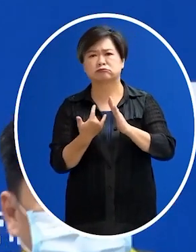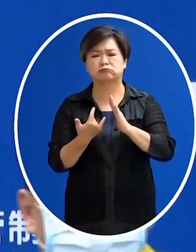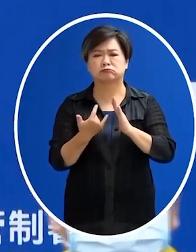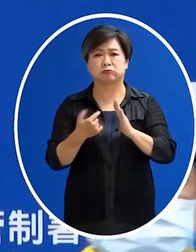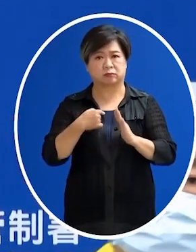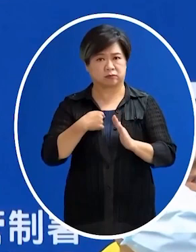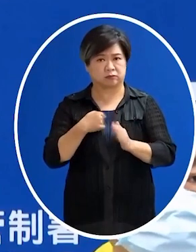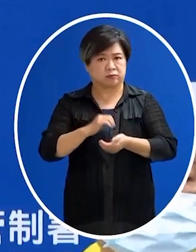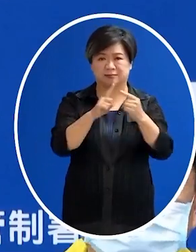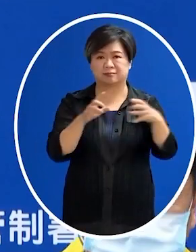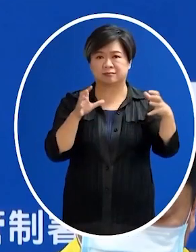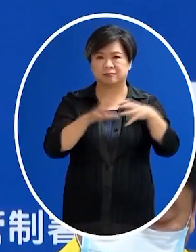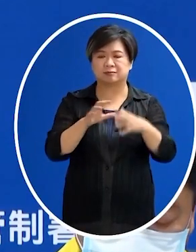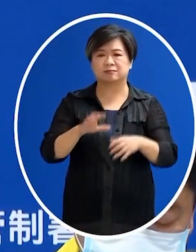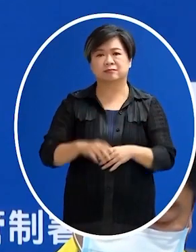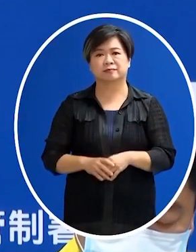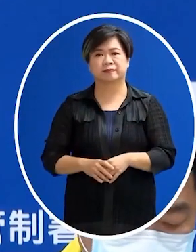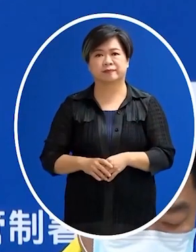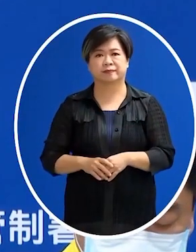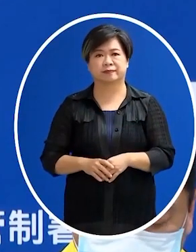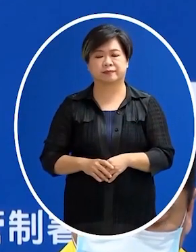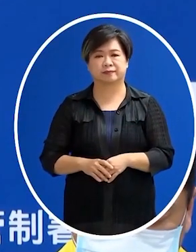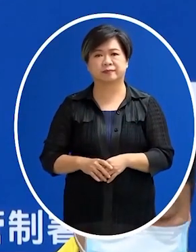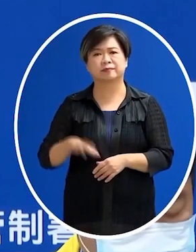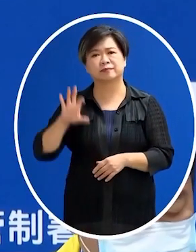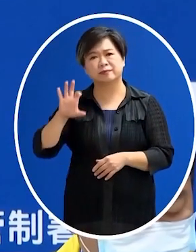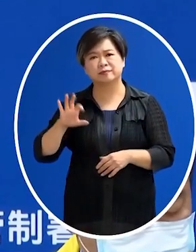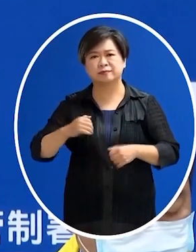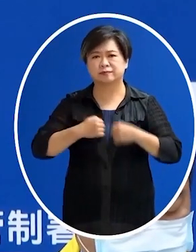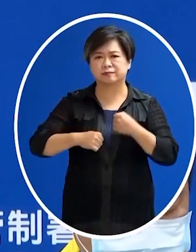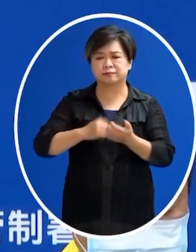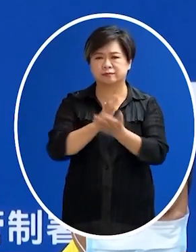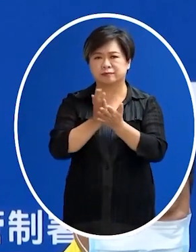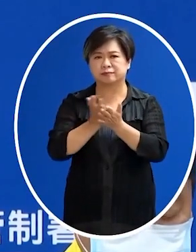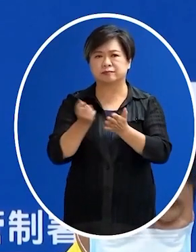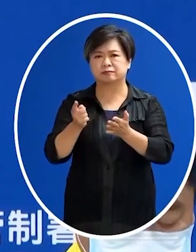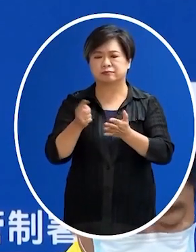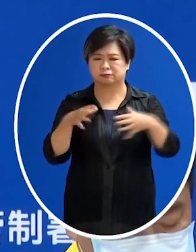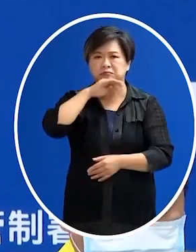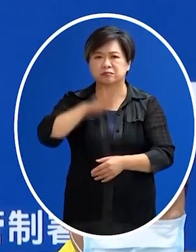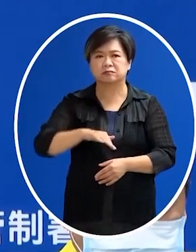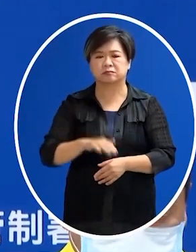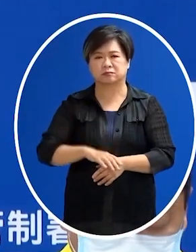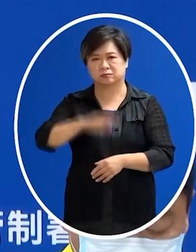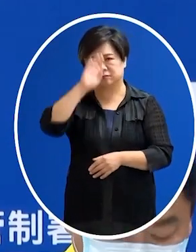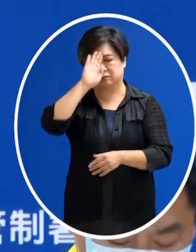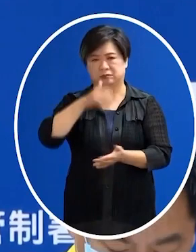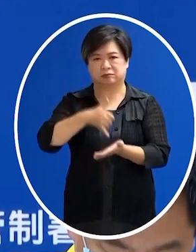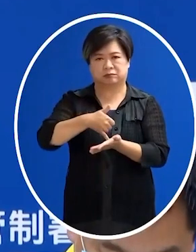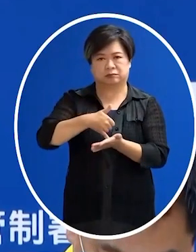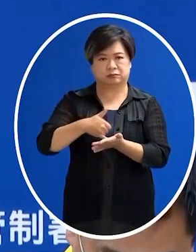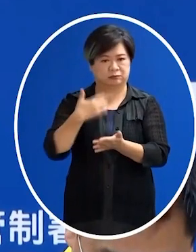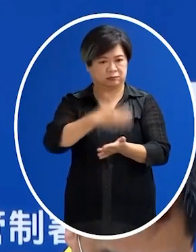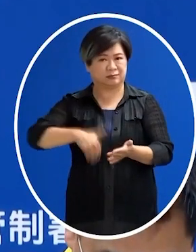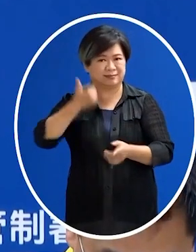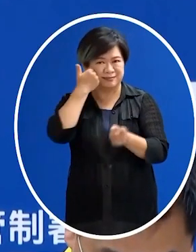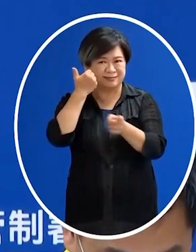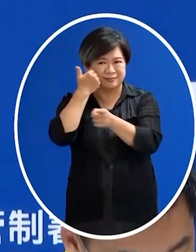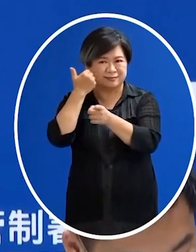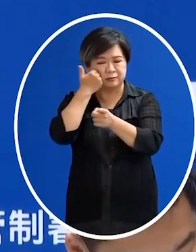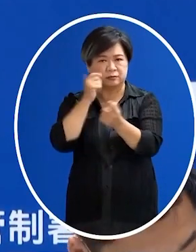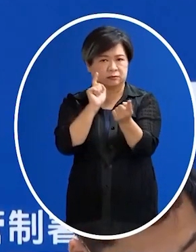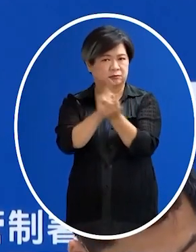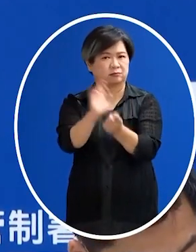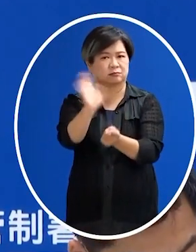意一定要一人一室，要使用不同的卫浴设备，然后不要离开你的房间。那另外在家中的时